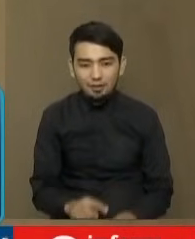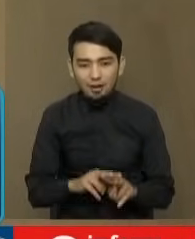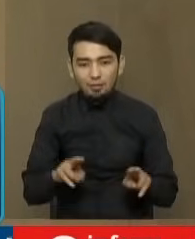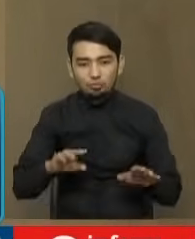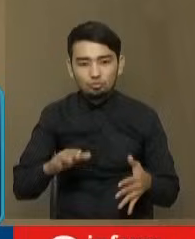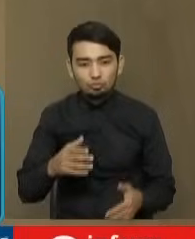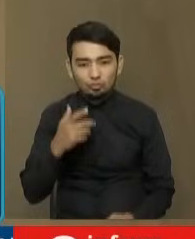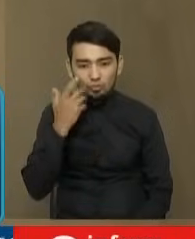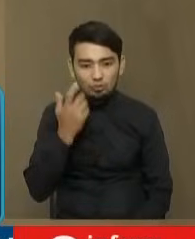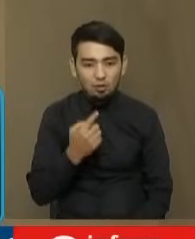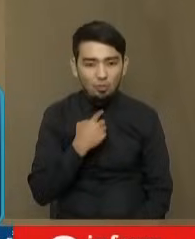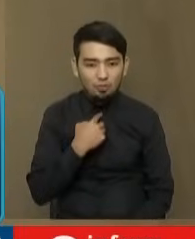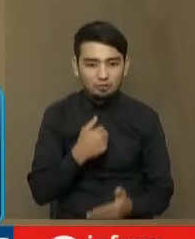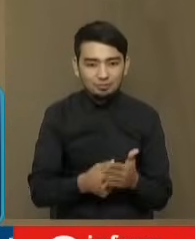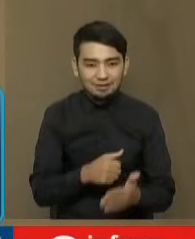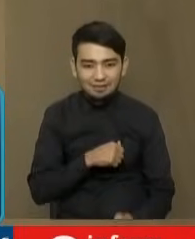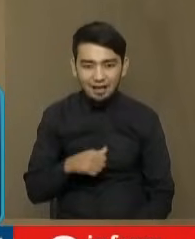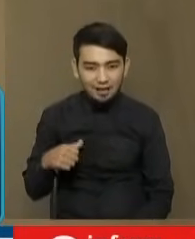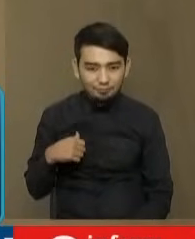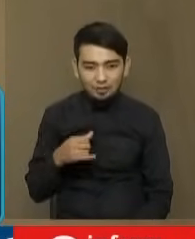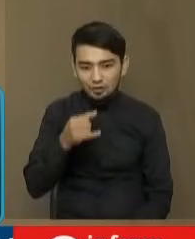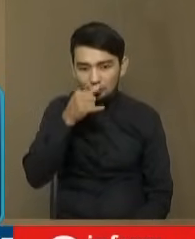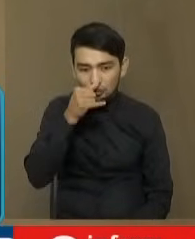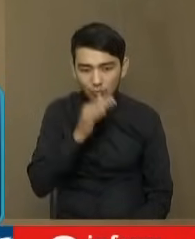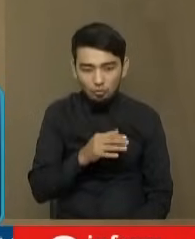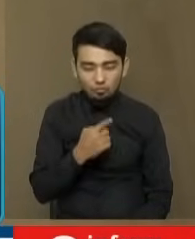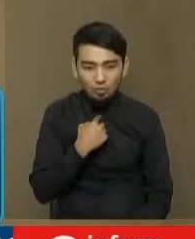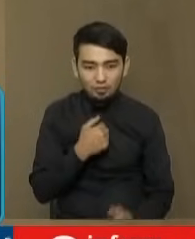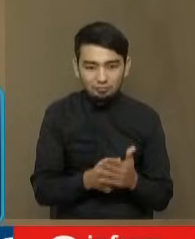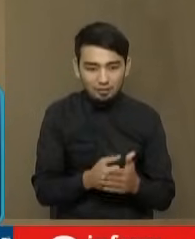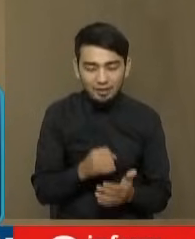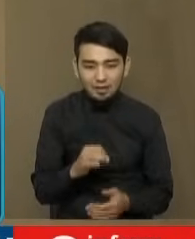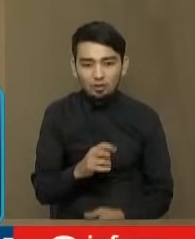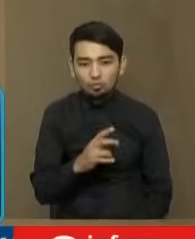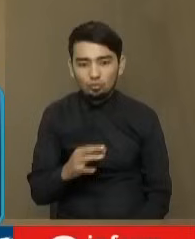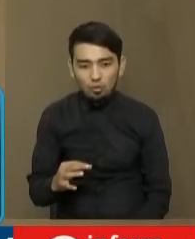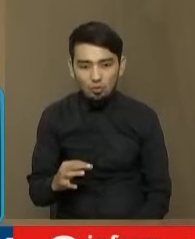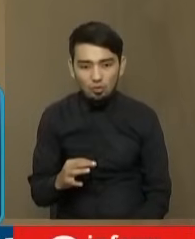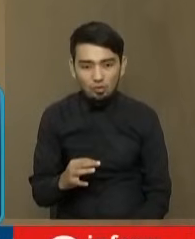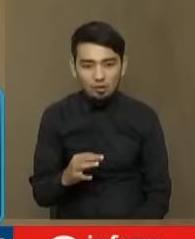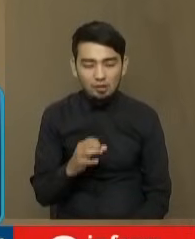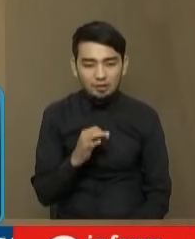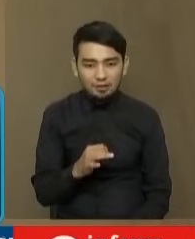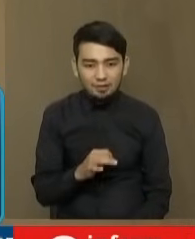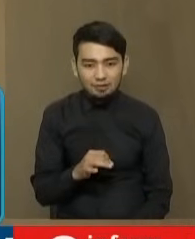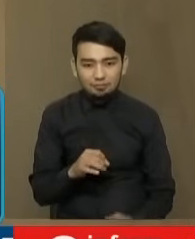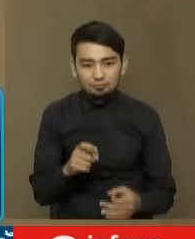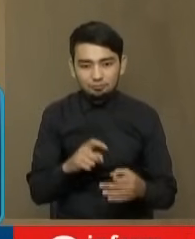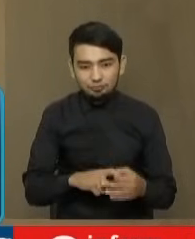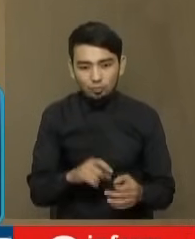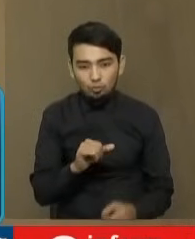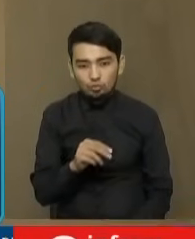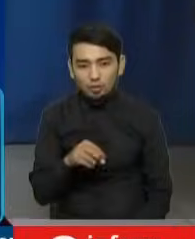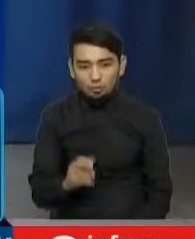случаи, когда голосующий сам не может проголосовать, но это оформляется участковой